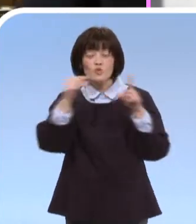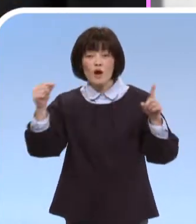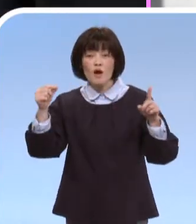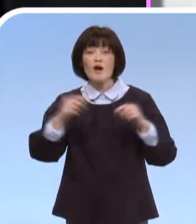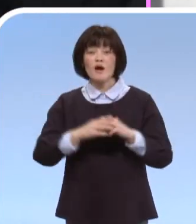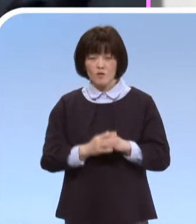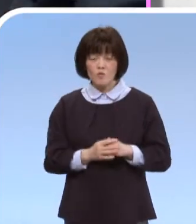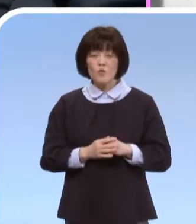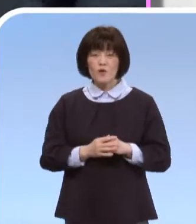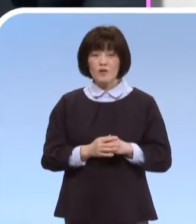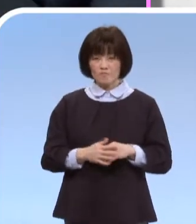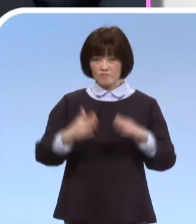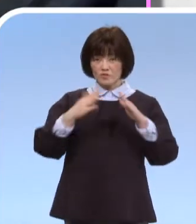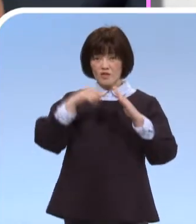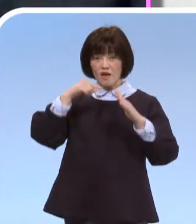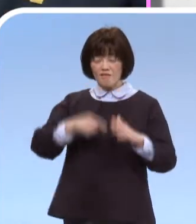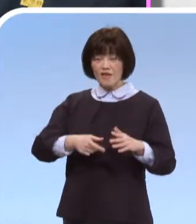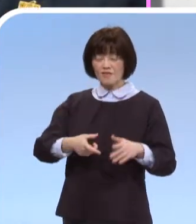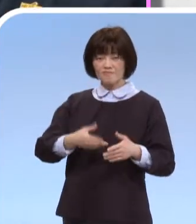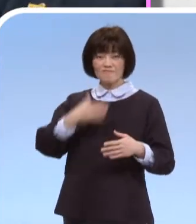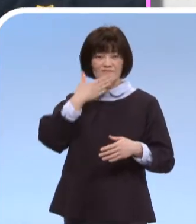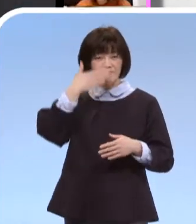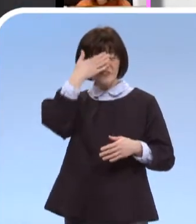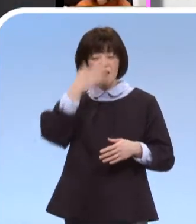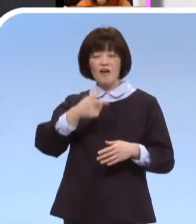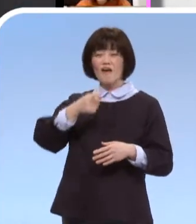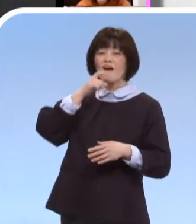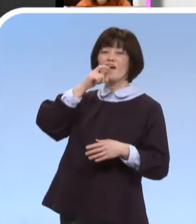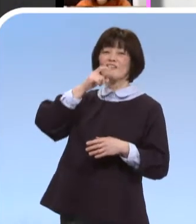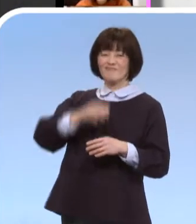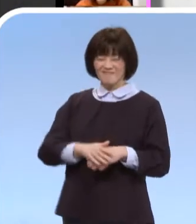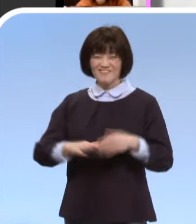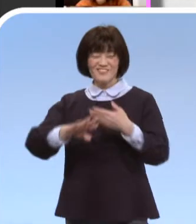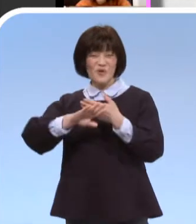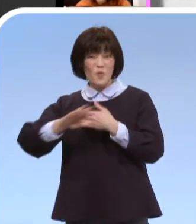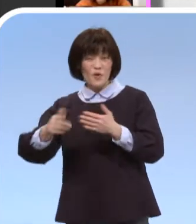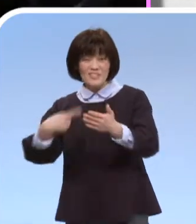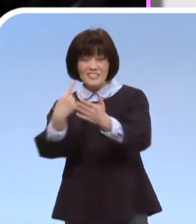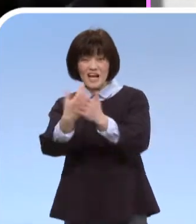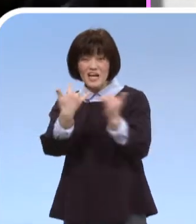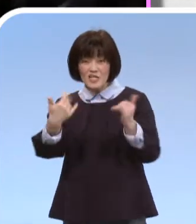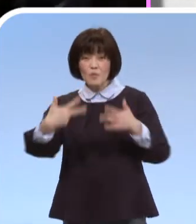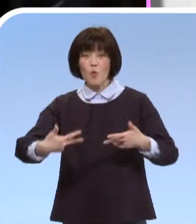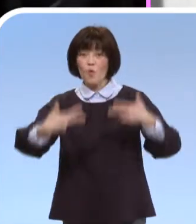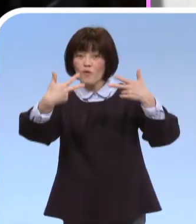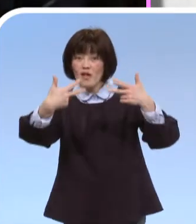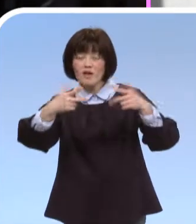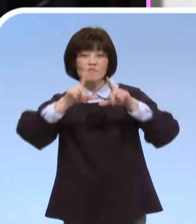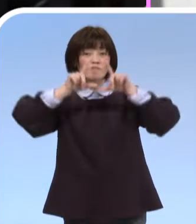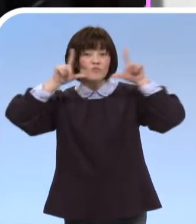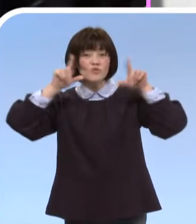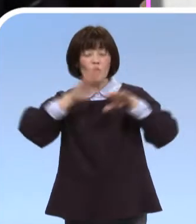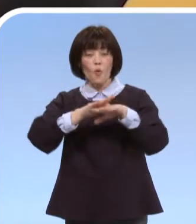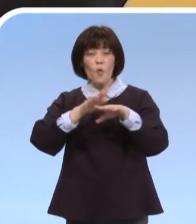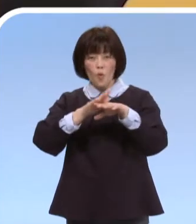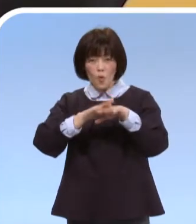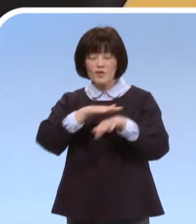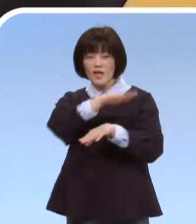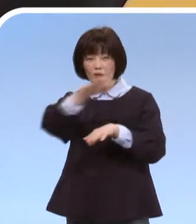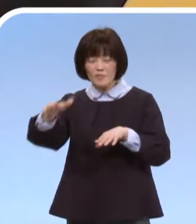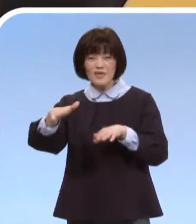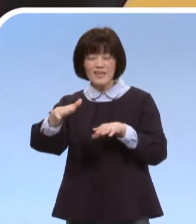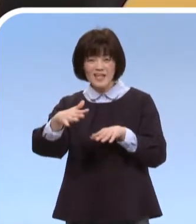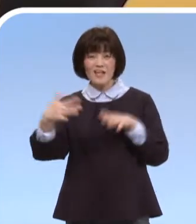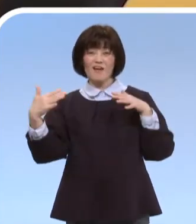片手にもう日本酒持ちながら他の参加者の人と一緒に団らんも楽しみながら乾杯して、 乾杯して、 は